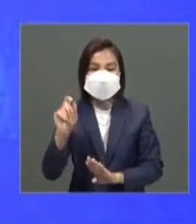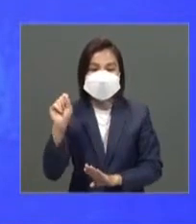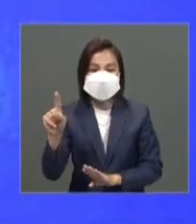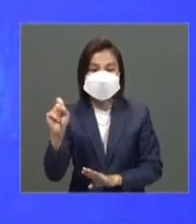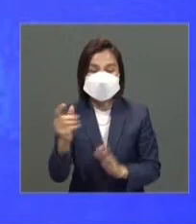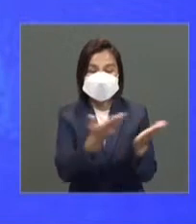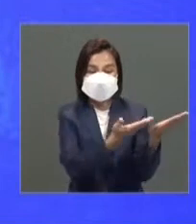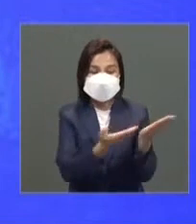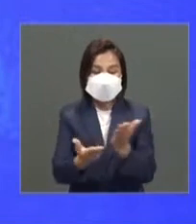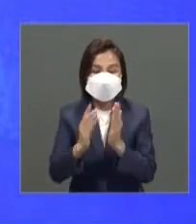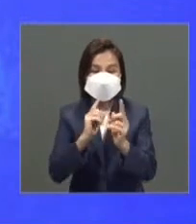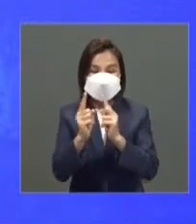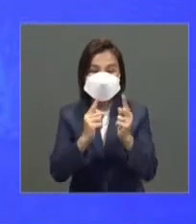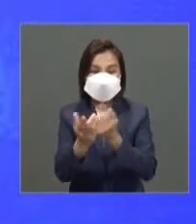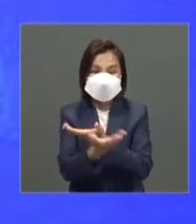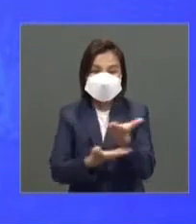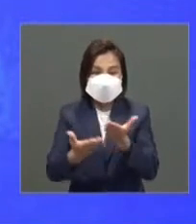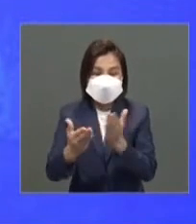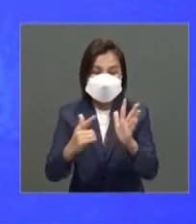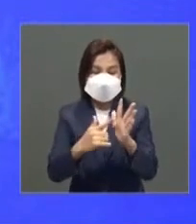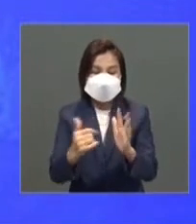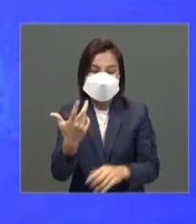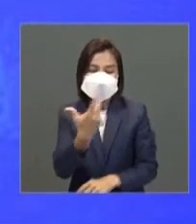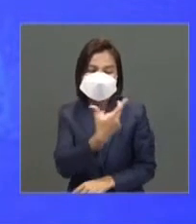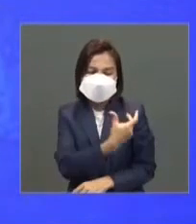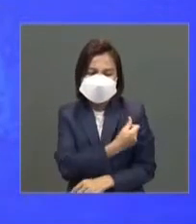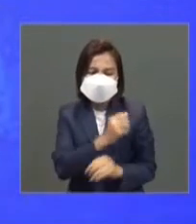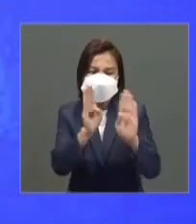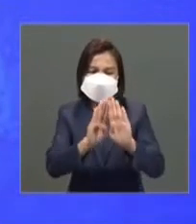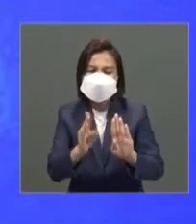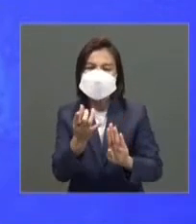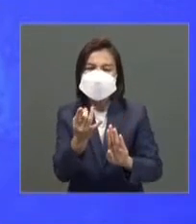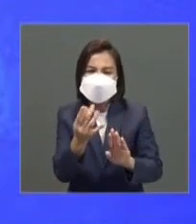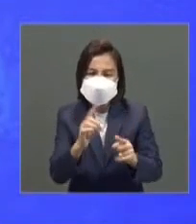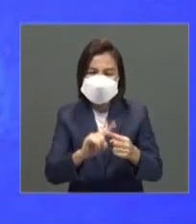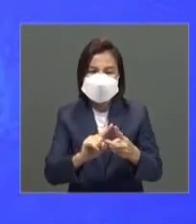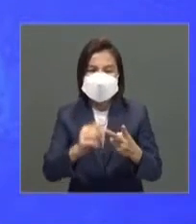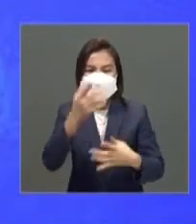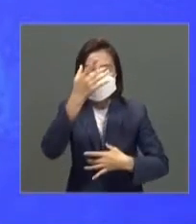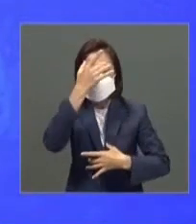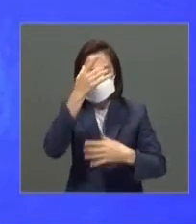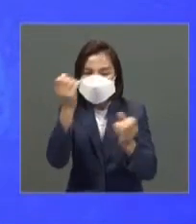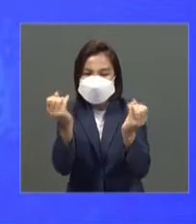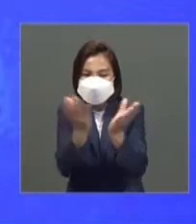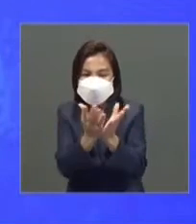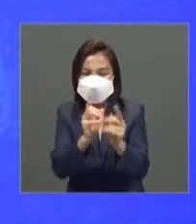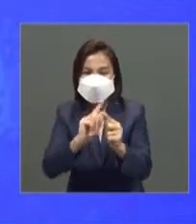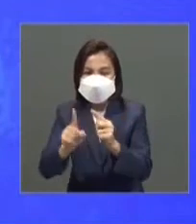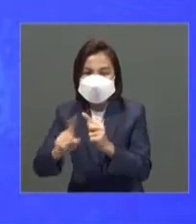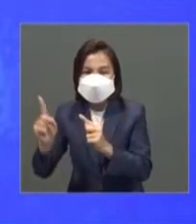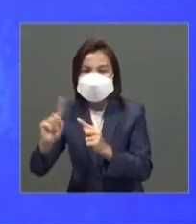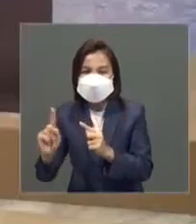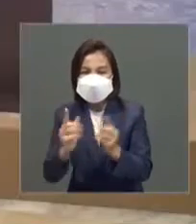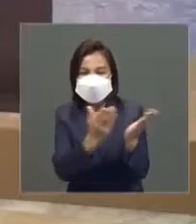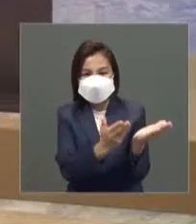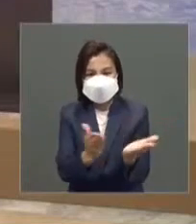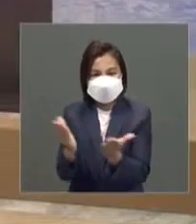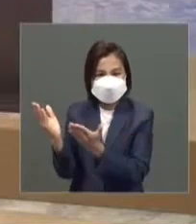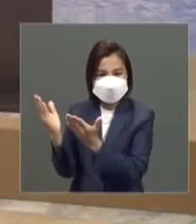าพูดคุยกันเรื่องของความคืบหน้าการฉีดวัคซีนเรื่องของอาการไม่พึงประสงค์ต่างๆณวันนี้เป็นอย่างไรคะเรียนเชิญคุณหม